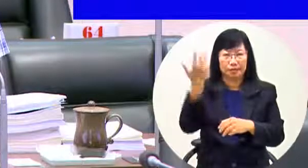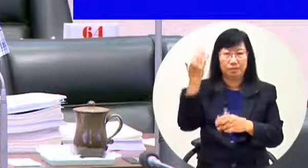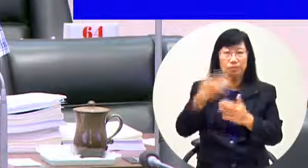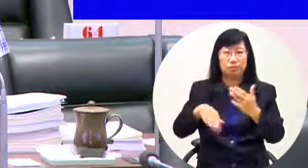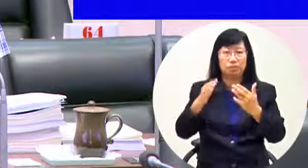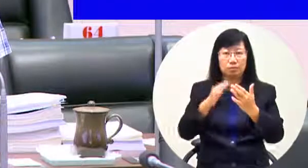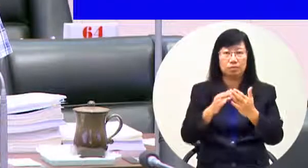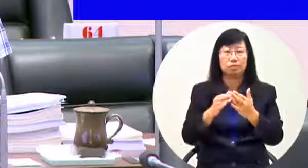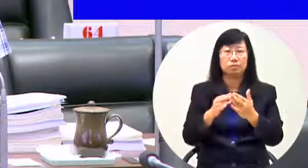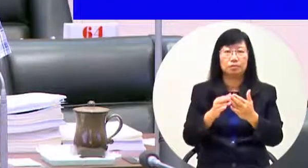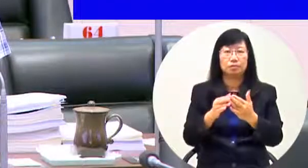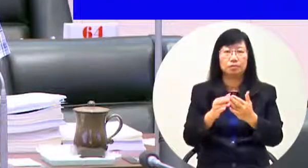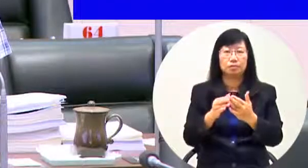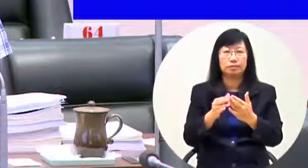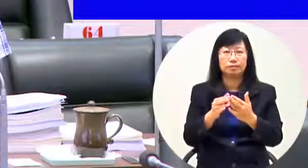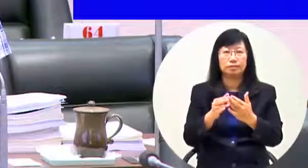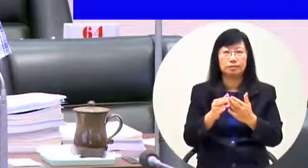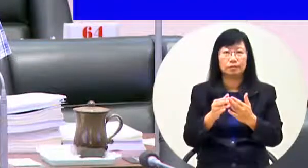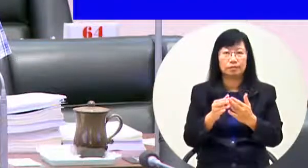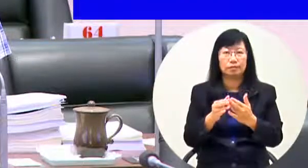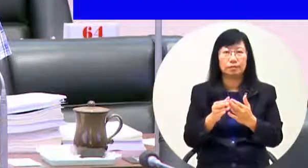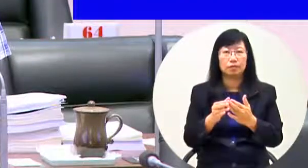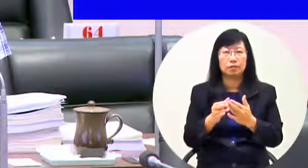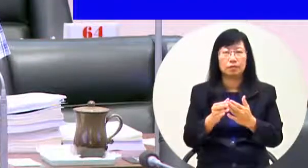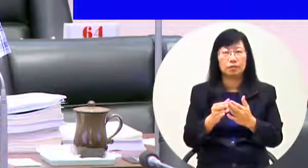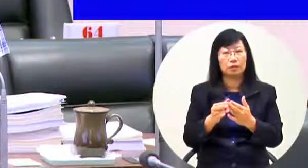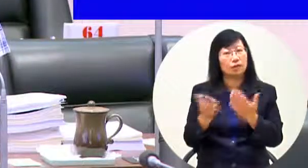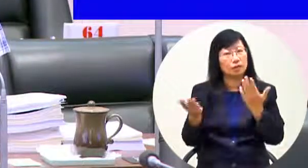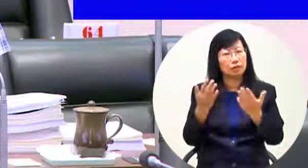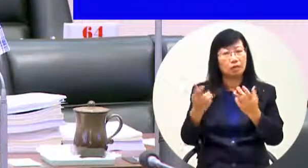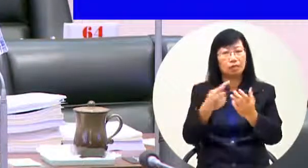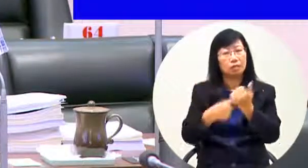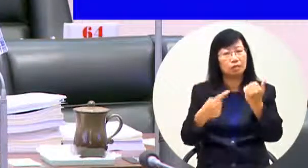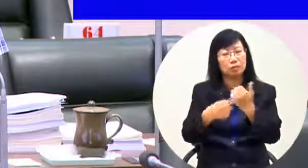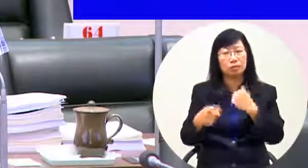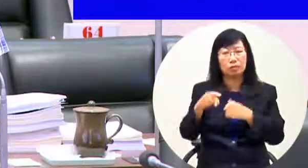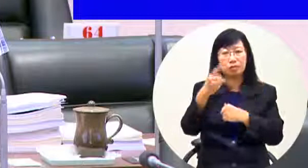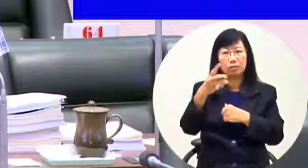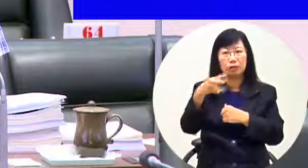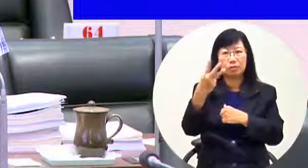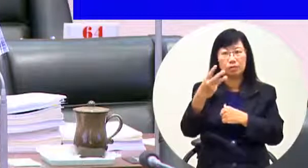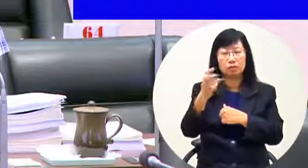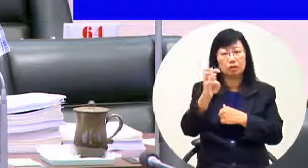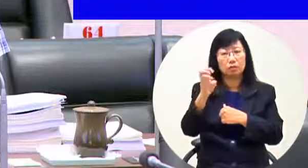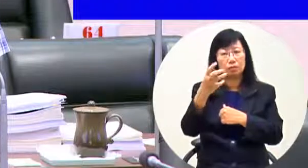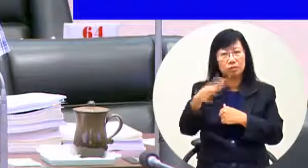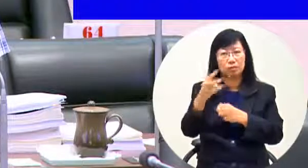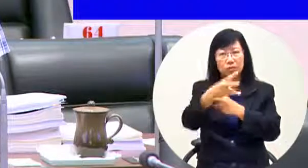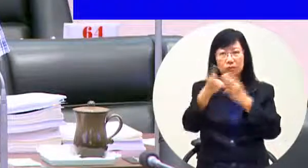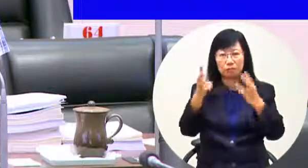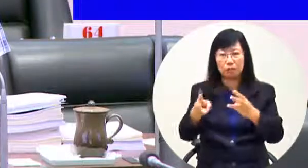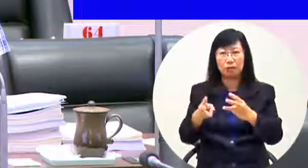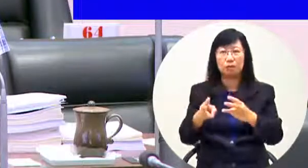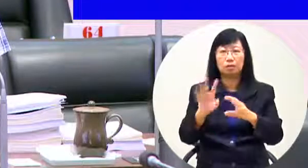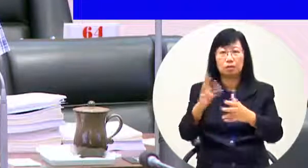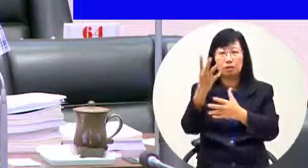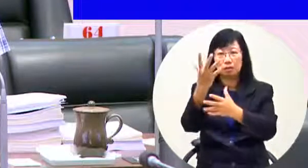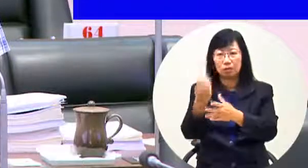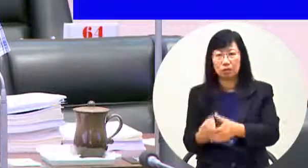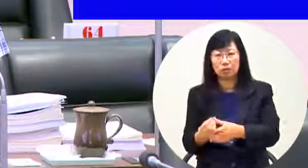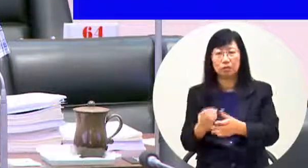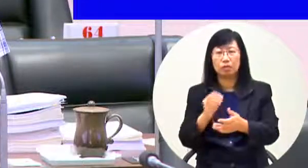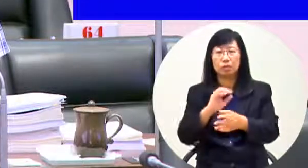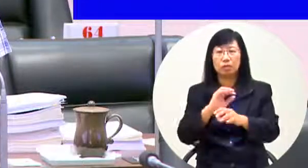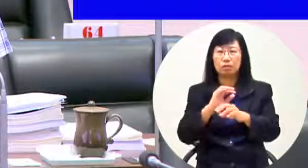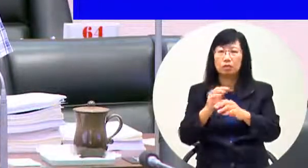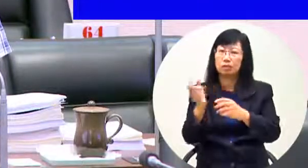以前也有几百、130几班的，啊，起码可能连60班拢无，腰斩。因为光武国小